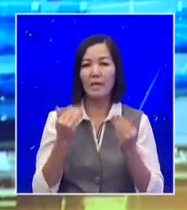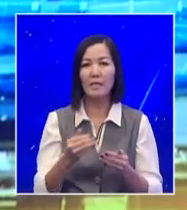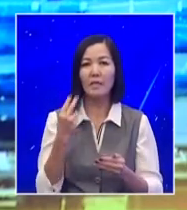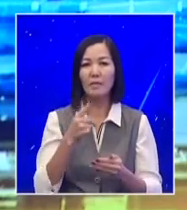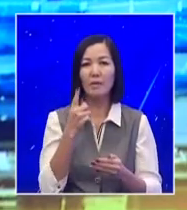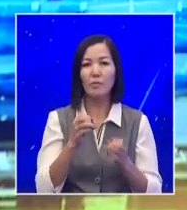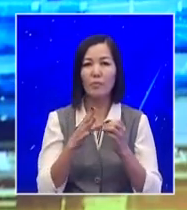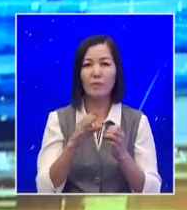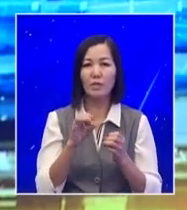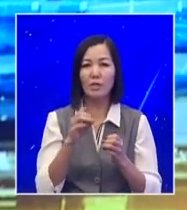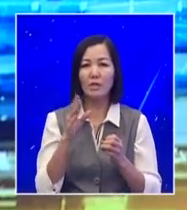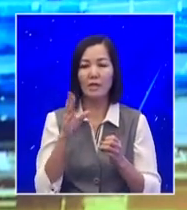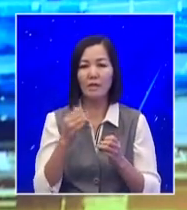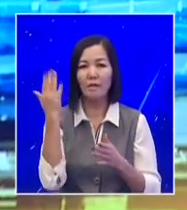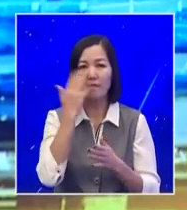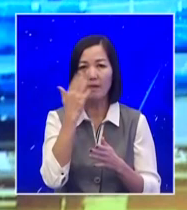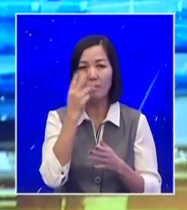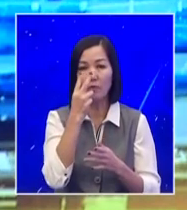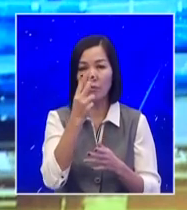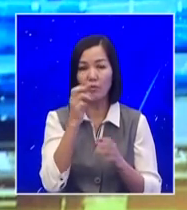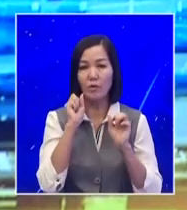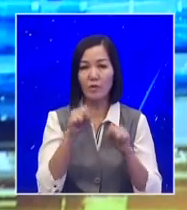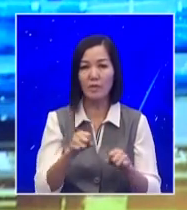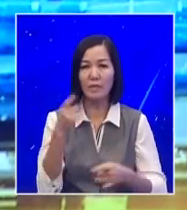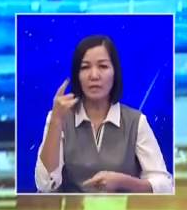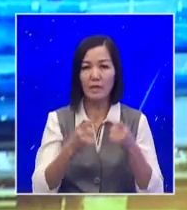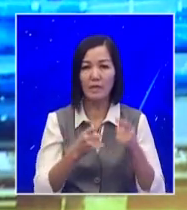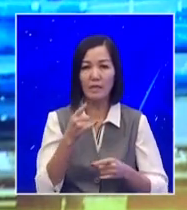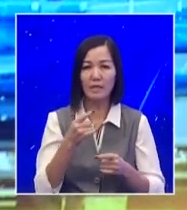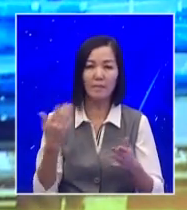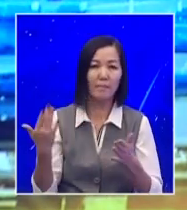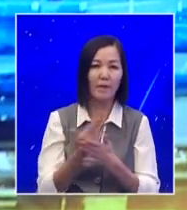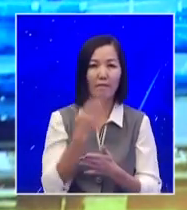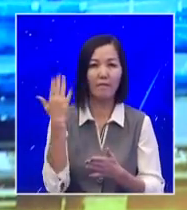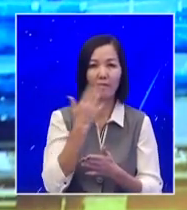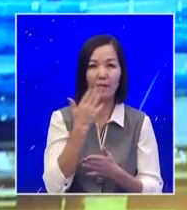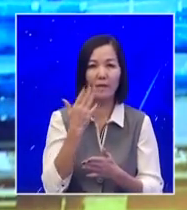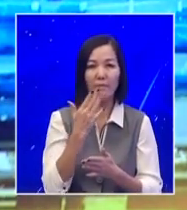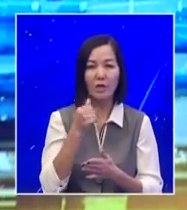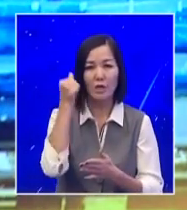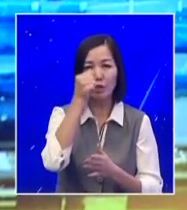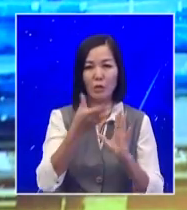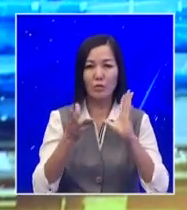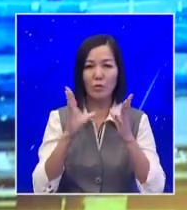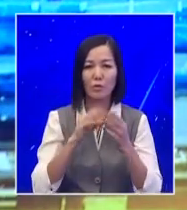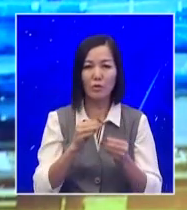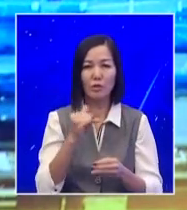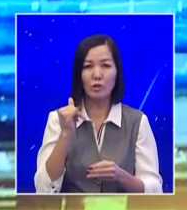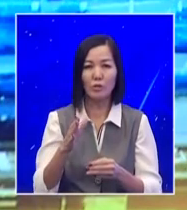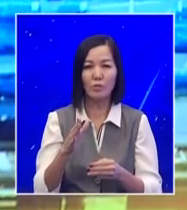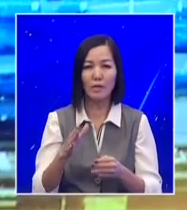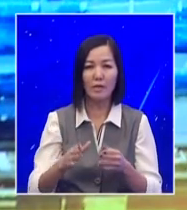21:15-те Жер жаннаты Жетісу атты фильмді тамашалаңыздар. Телеарнамыздың төл туындысы жетістікті жыл қорытындысы Жетісудан